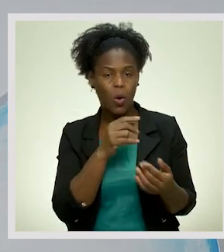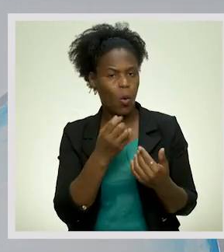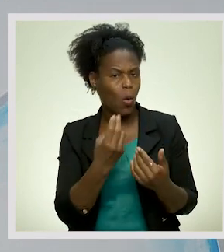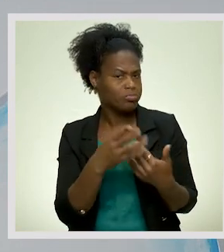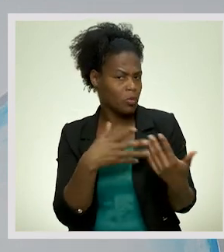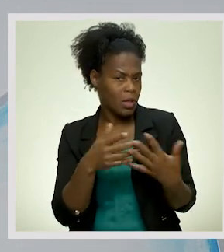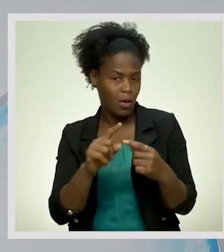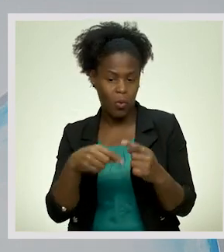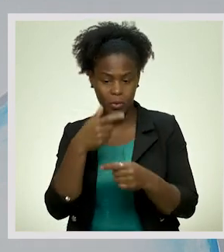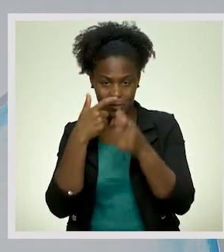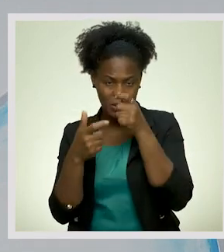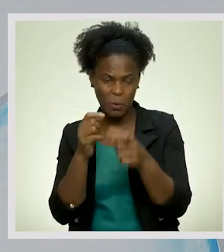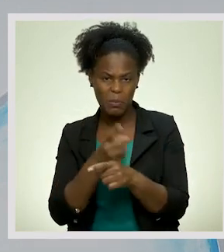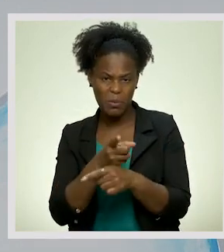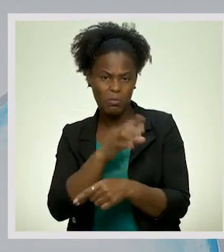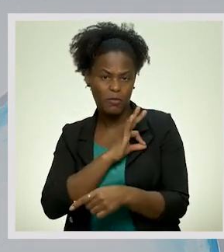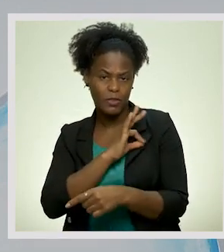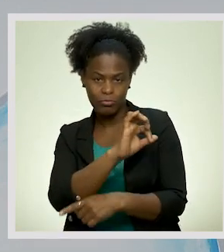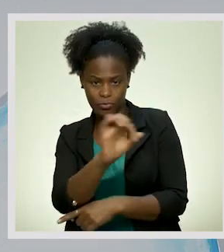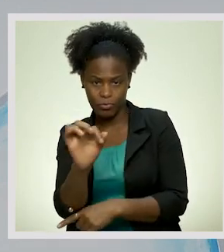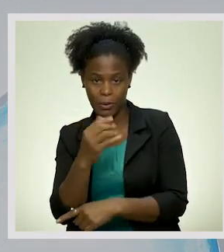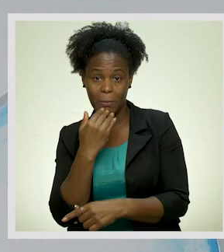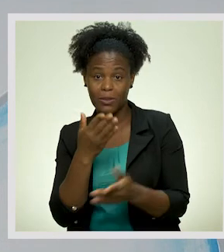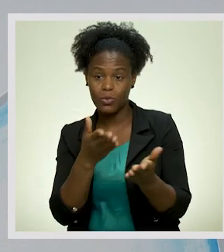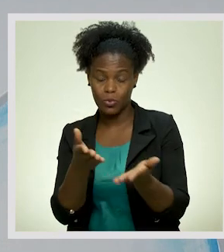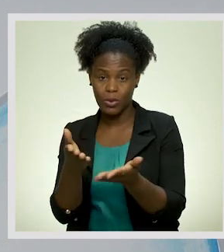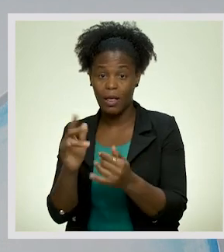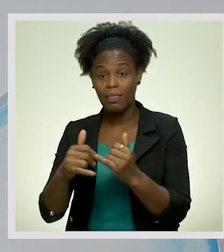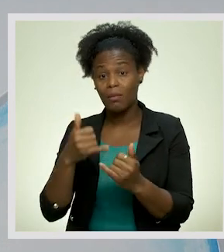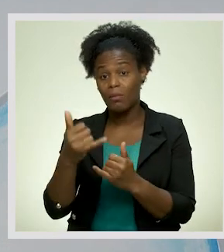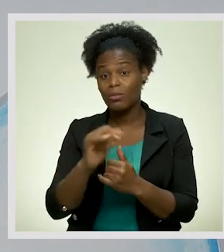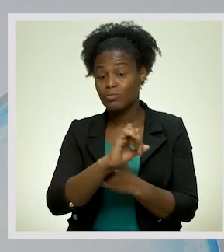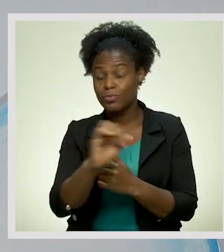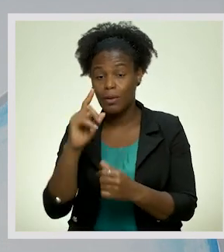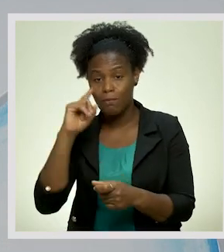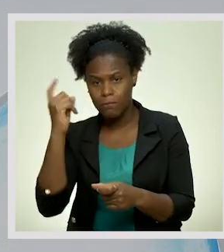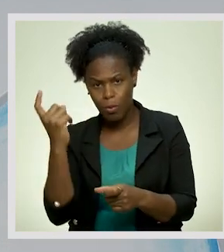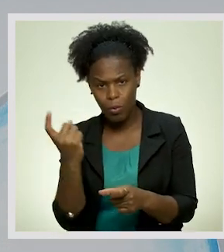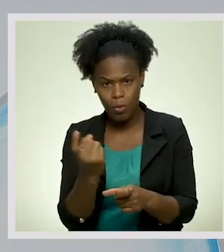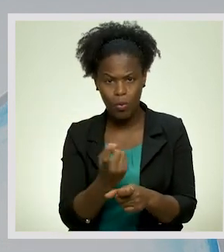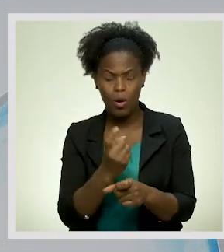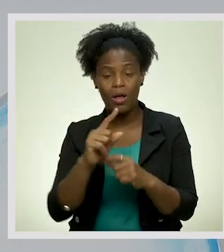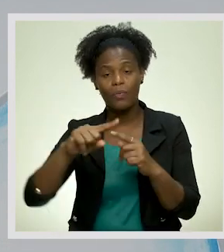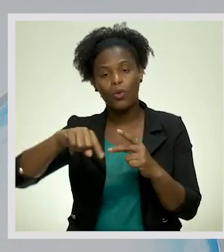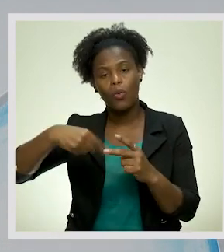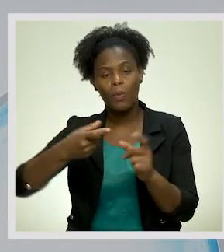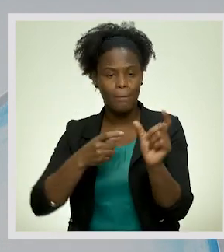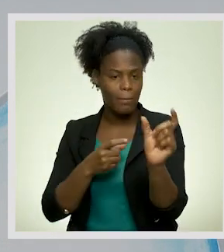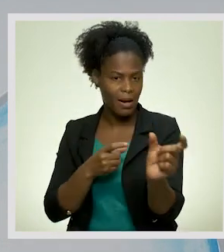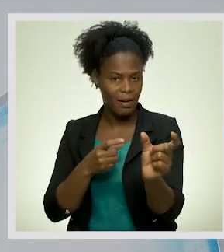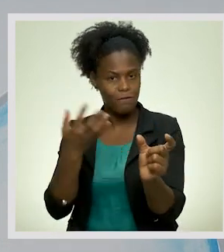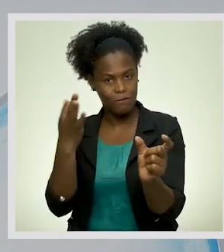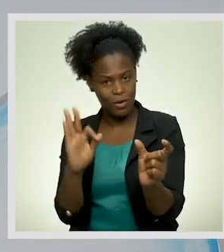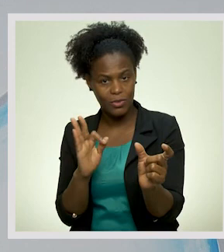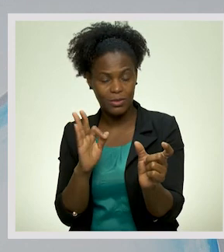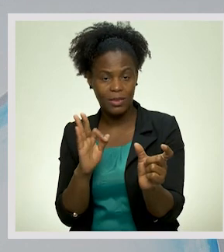d'autre, même de votre professeur, et vous allez chercher d'autres mots du